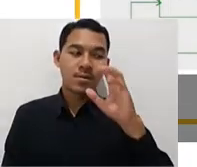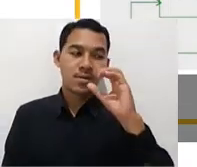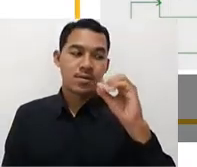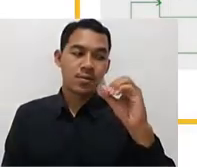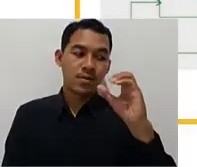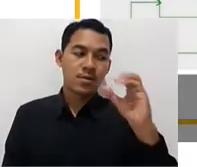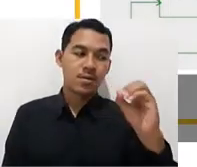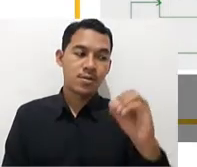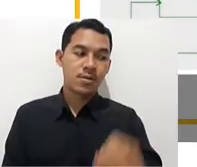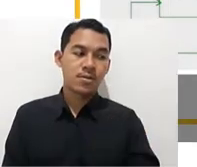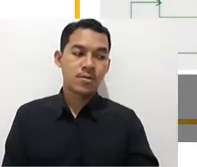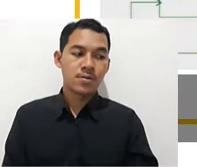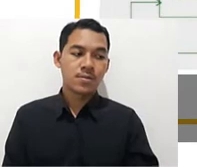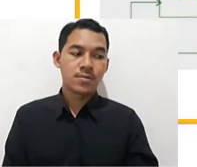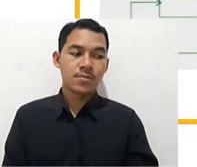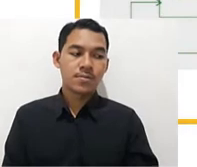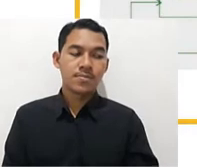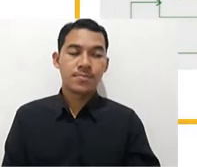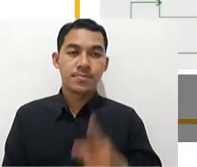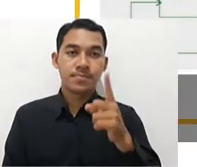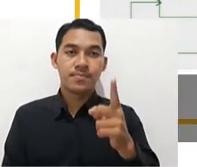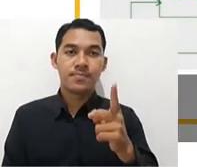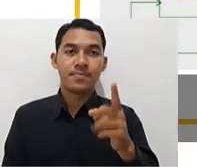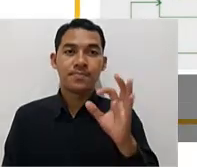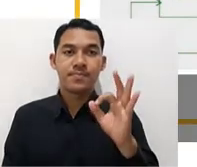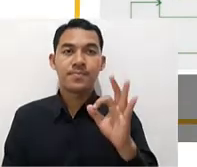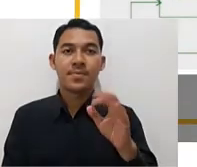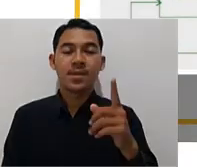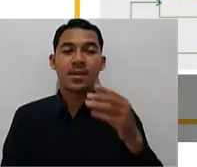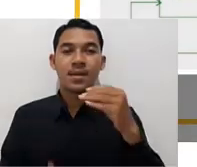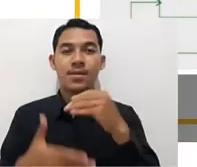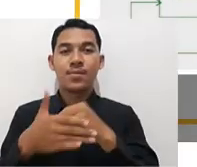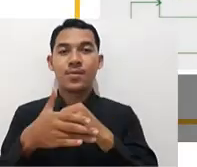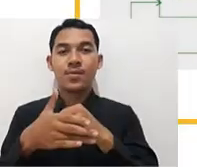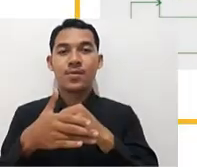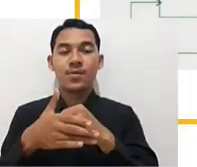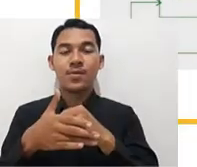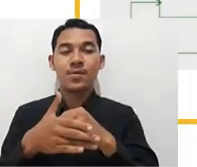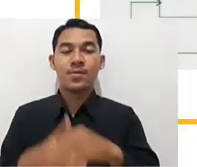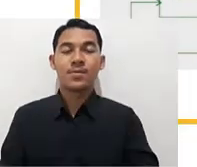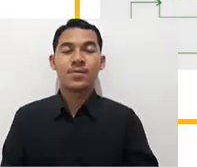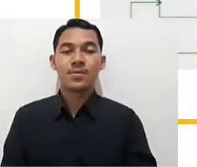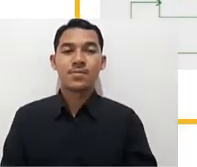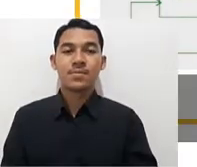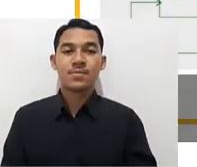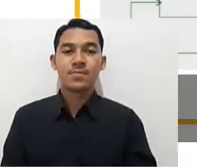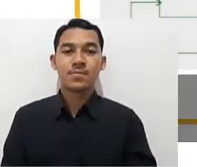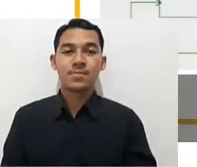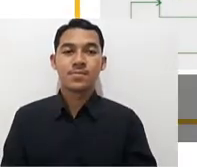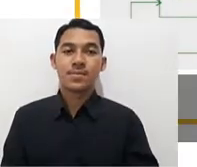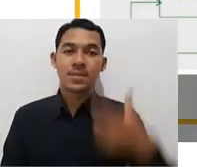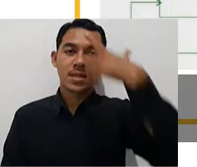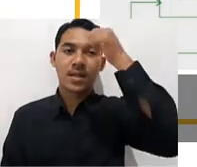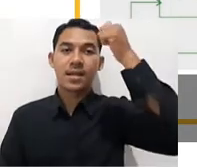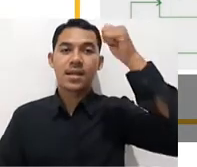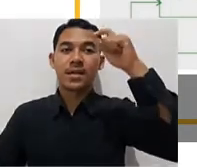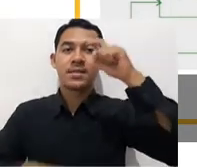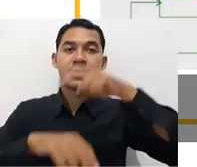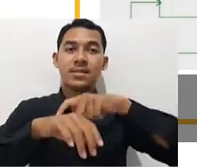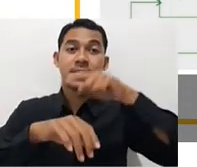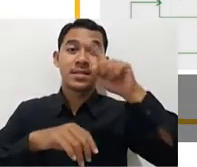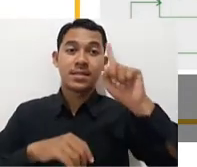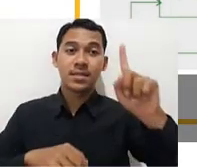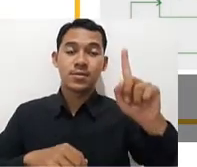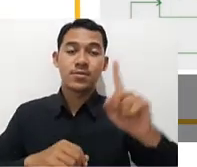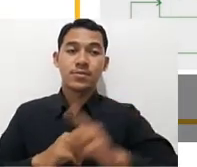0, 0. Nah, gitu ya. Inputnya. Nah, Karena di sini satu, maka